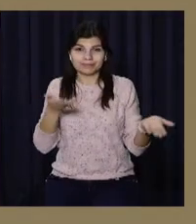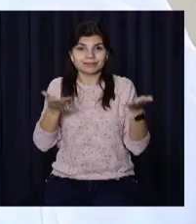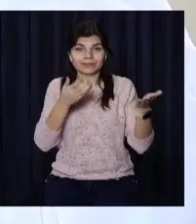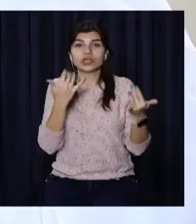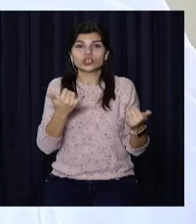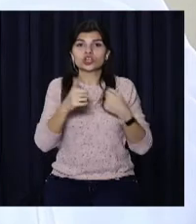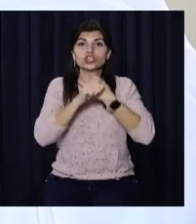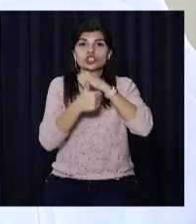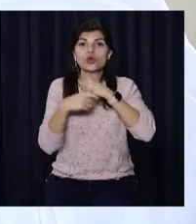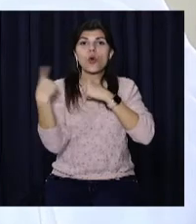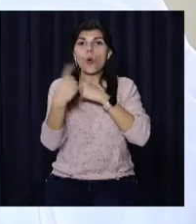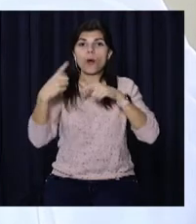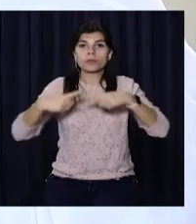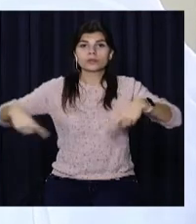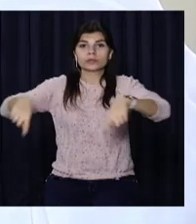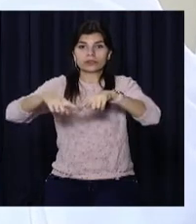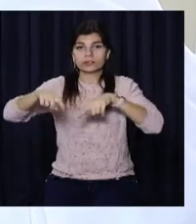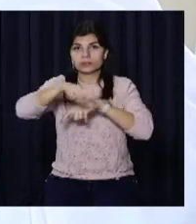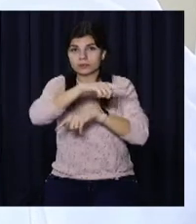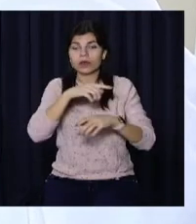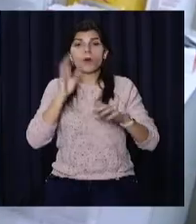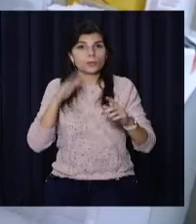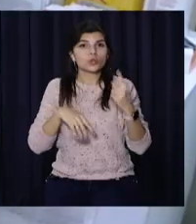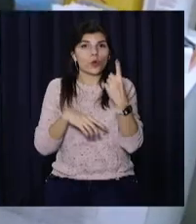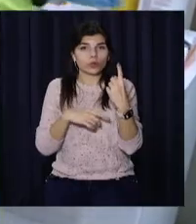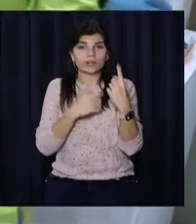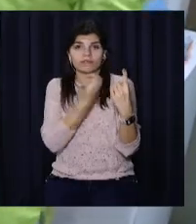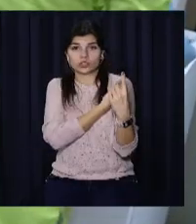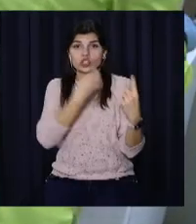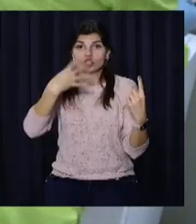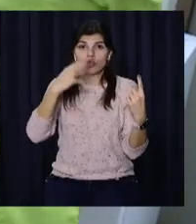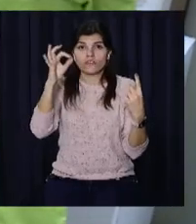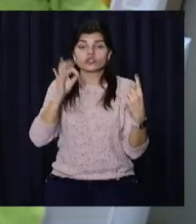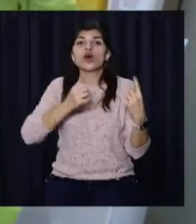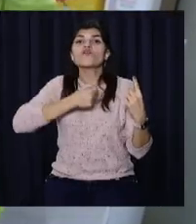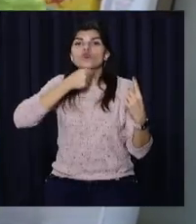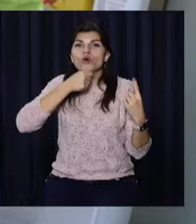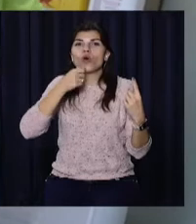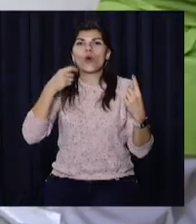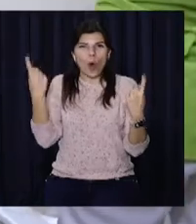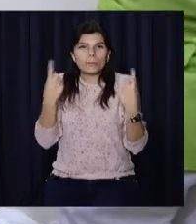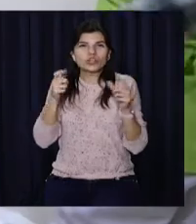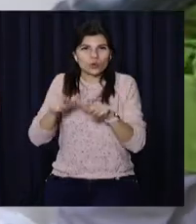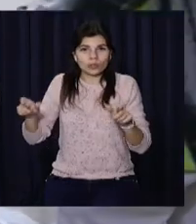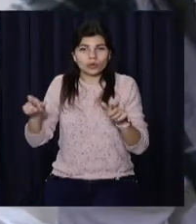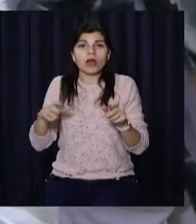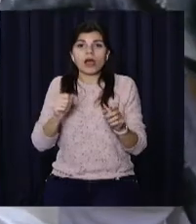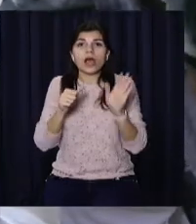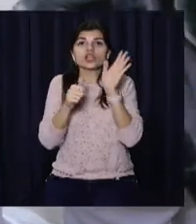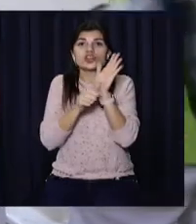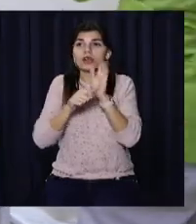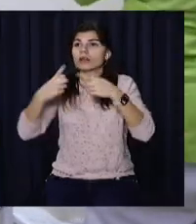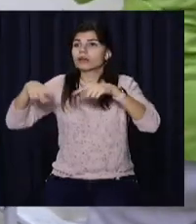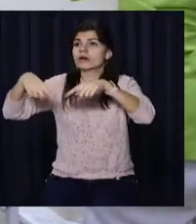в 16 областях вакциновано принаймні однією дозою понад 40% дорослого населення, а в 6 регіонах стільки ж